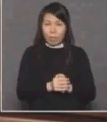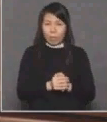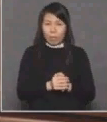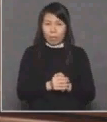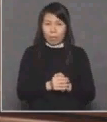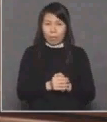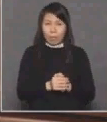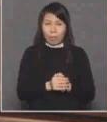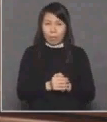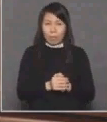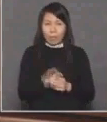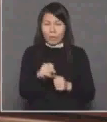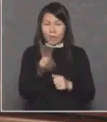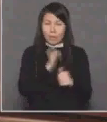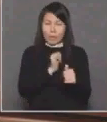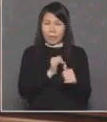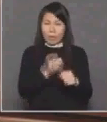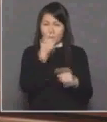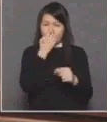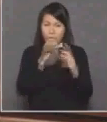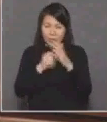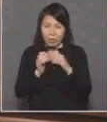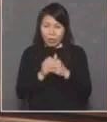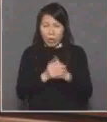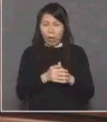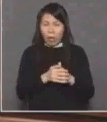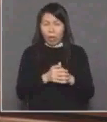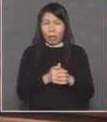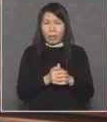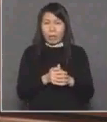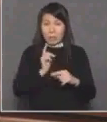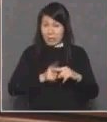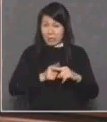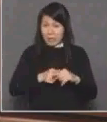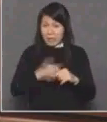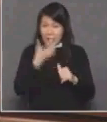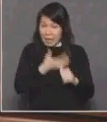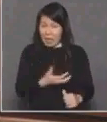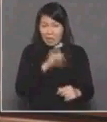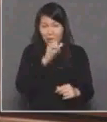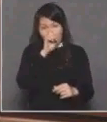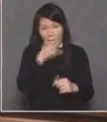人家批評他，這些就是叫做壓制言論。